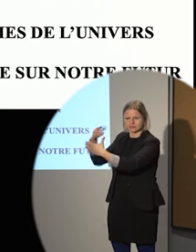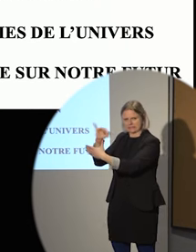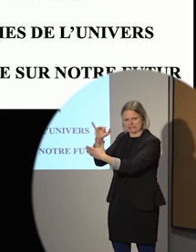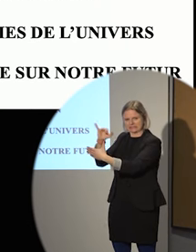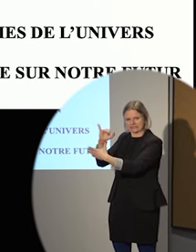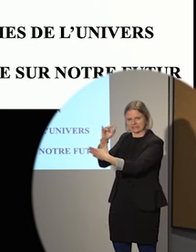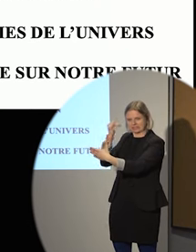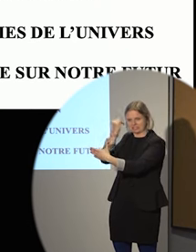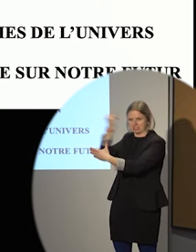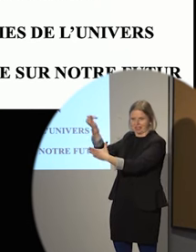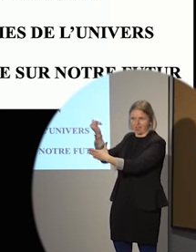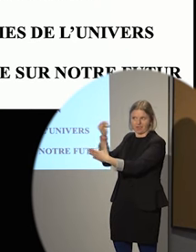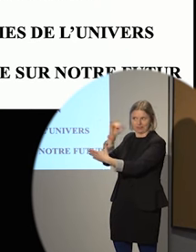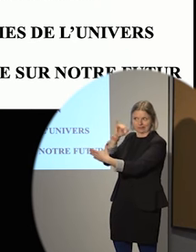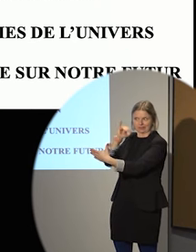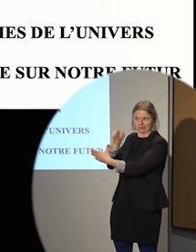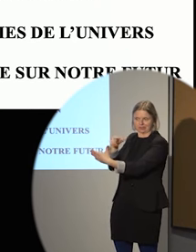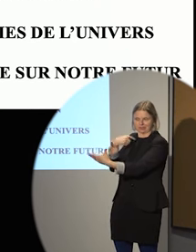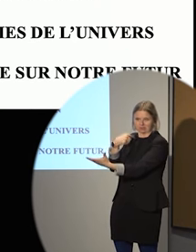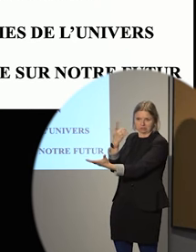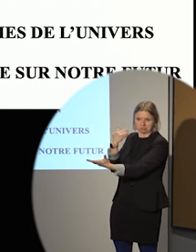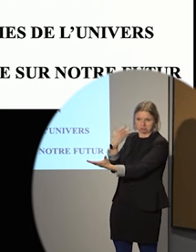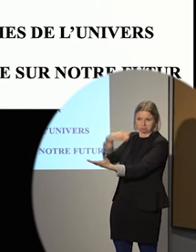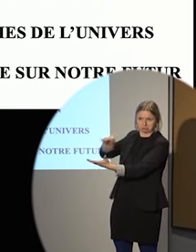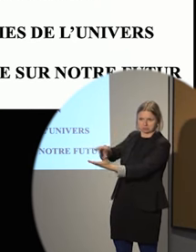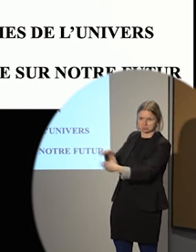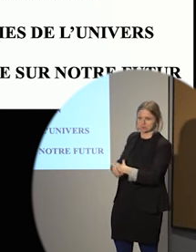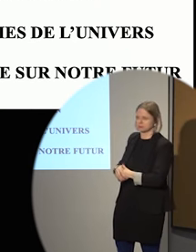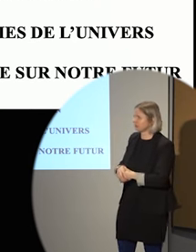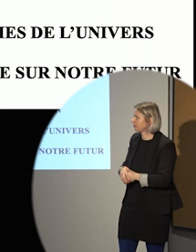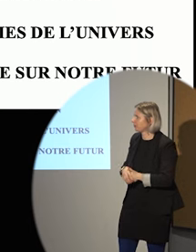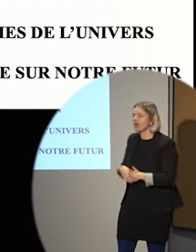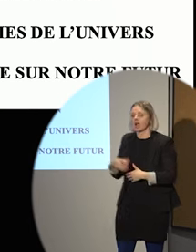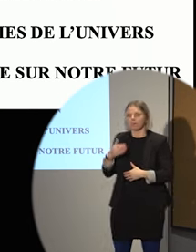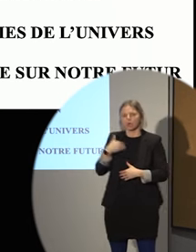Breakthrough, c'est... Alors, en fait, moi, je connais un des responsables